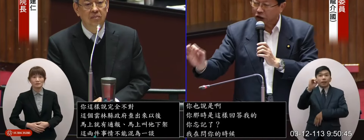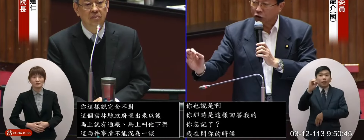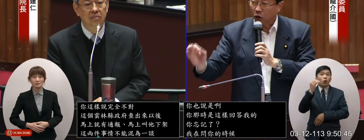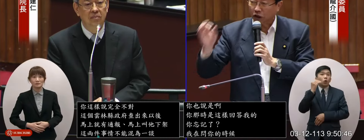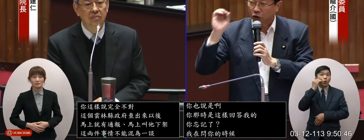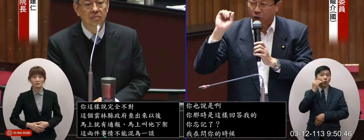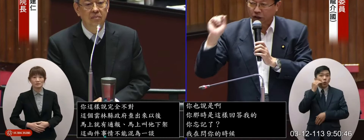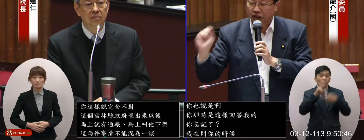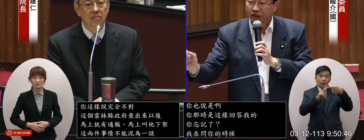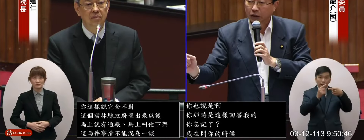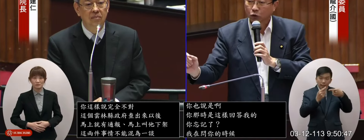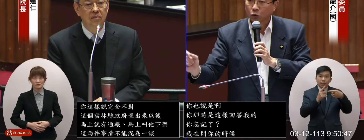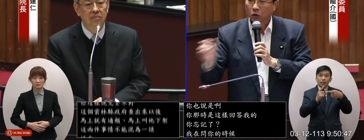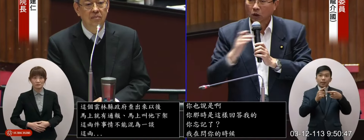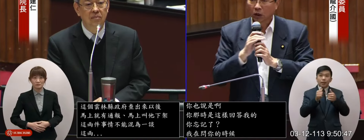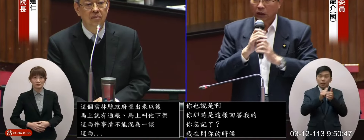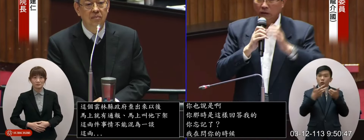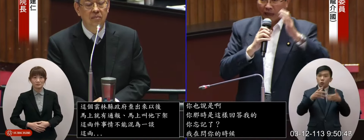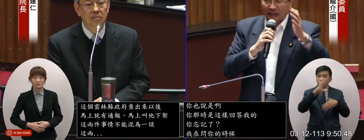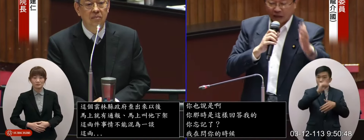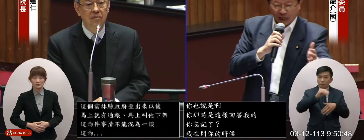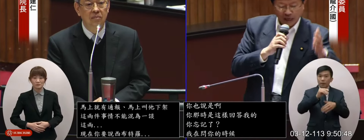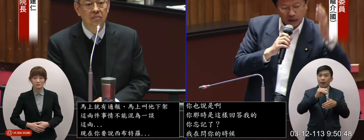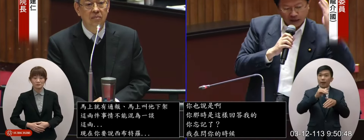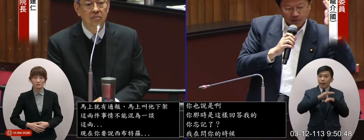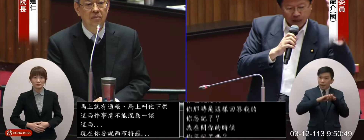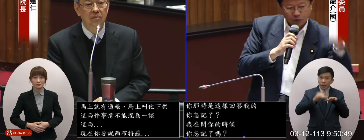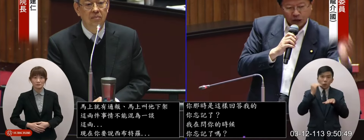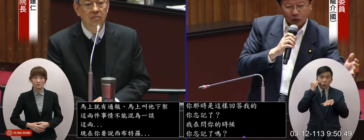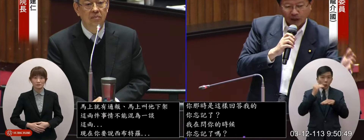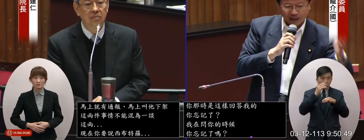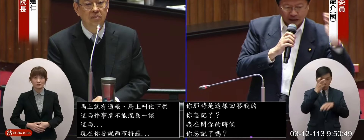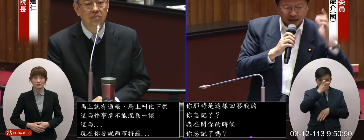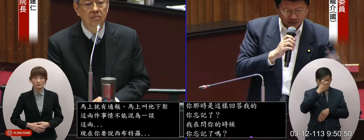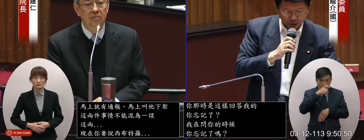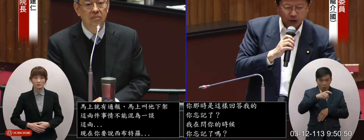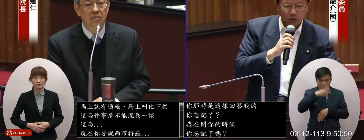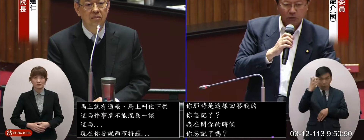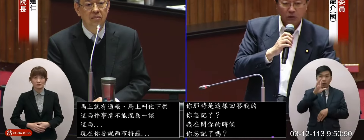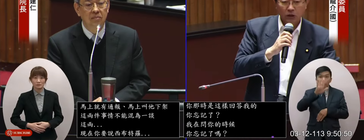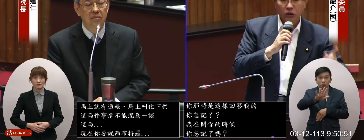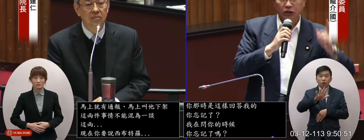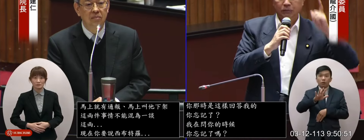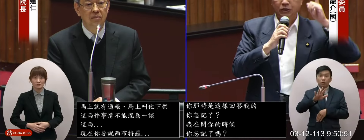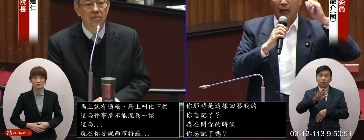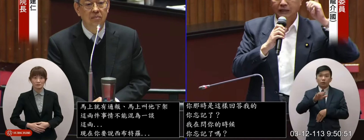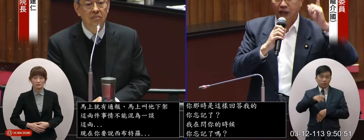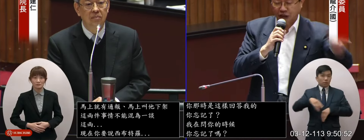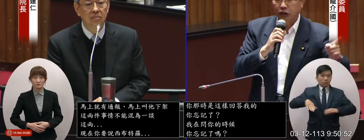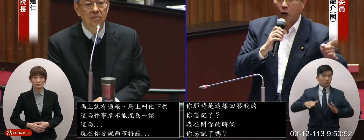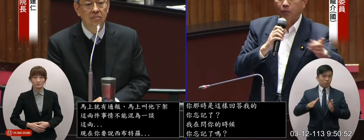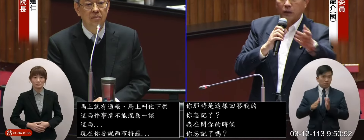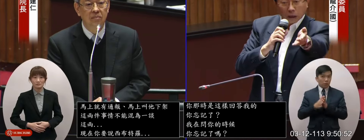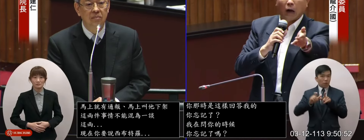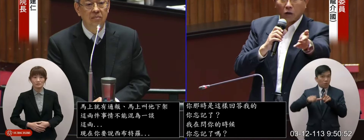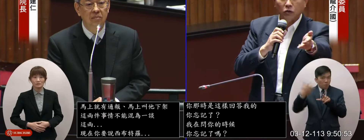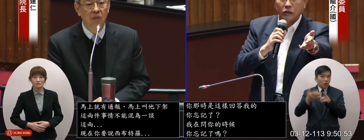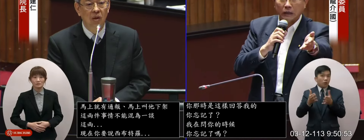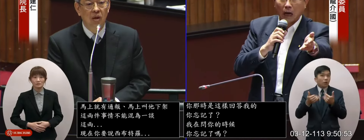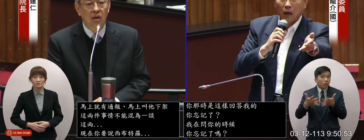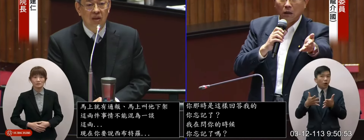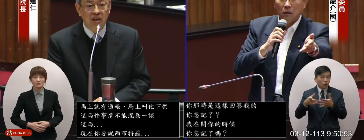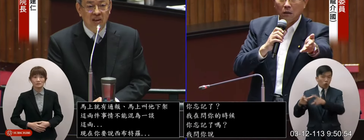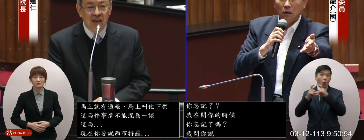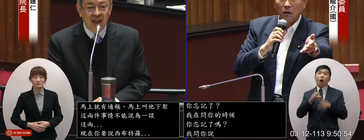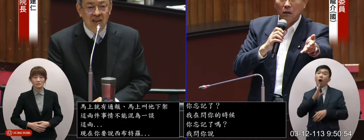巴胺乙型受体素是零检出，但是地方检验机关若是验到，是毋是爱即时公布？你甲我